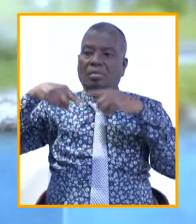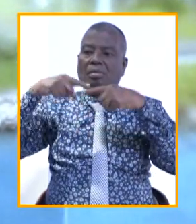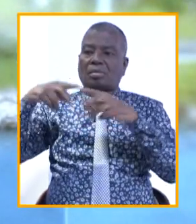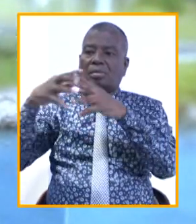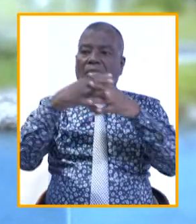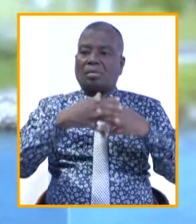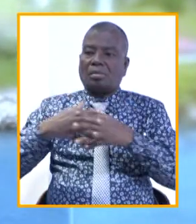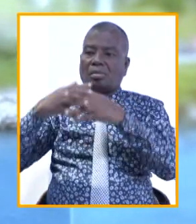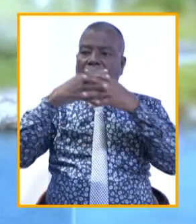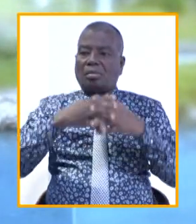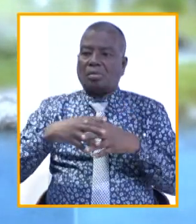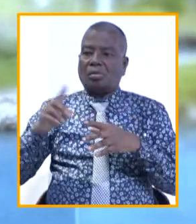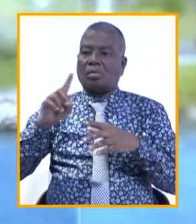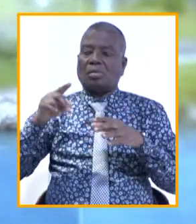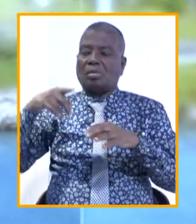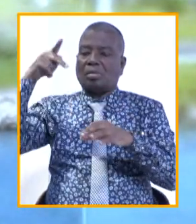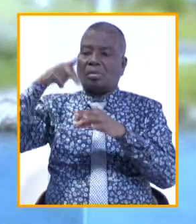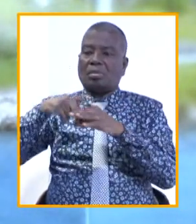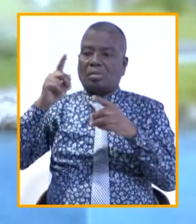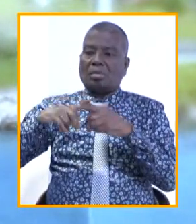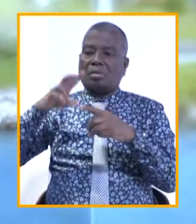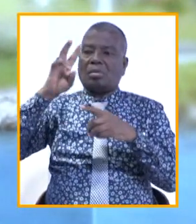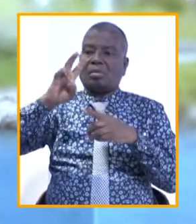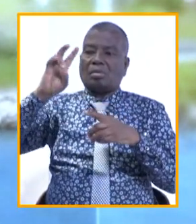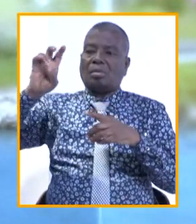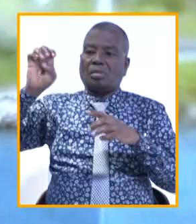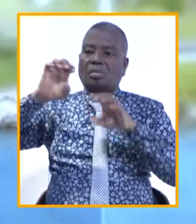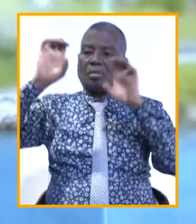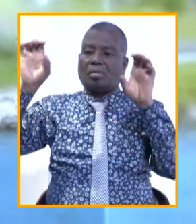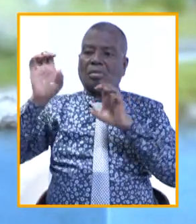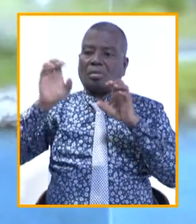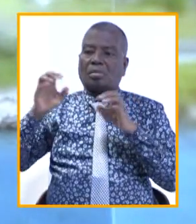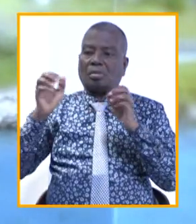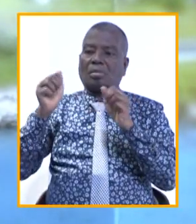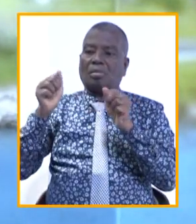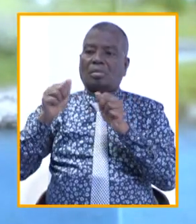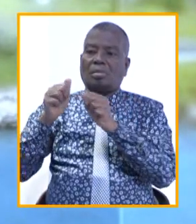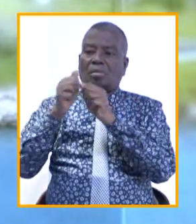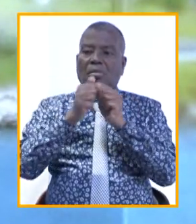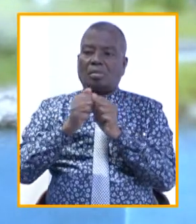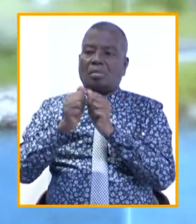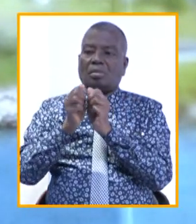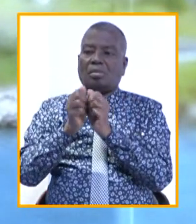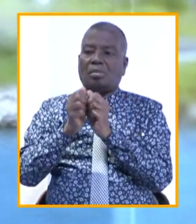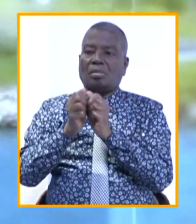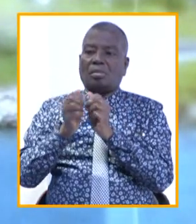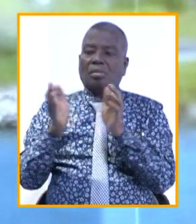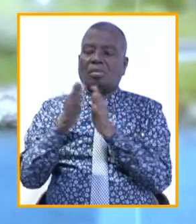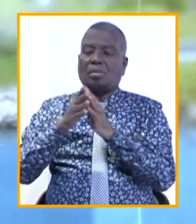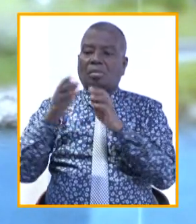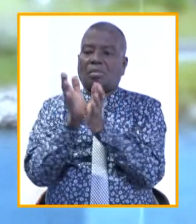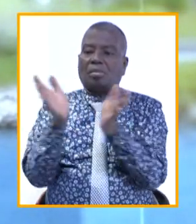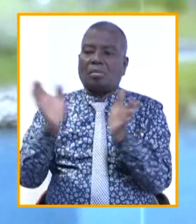il va participer à la 77e session de l'Assemblée générale des Nations Unies. Au cours de cette session, Alassane